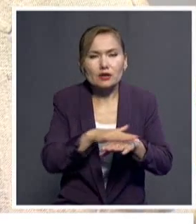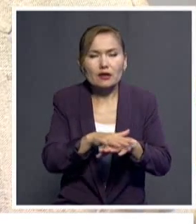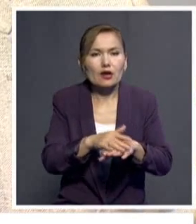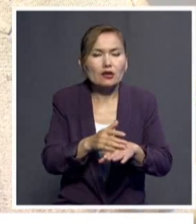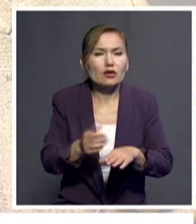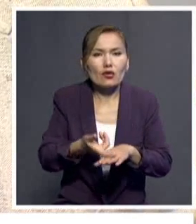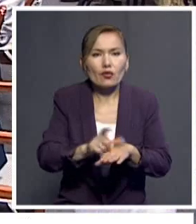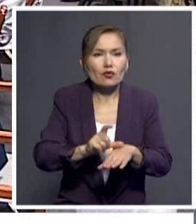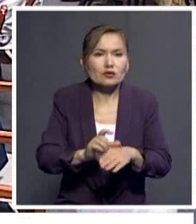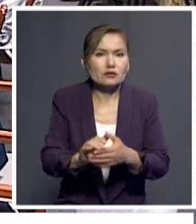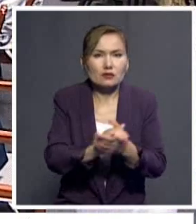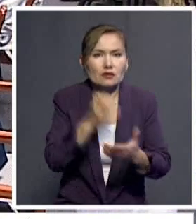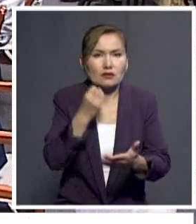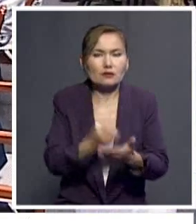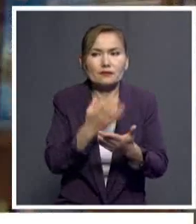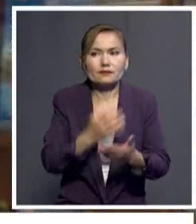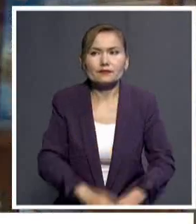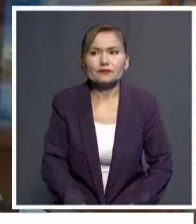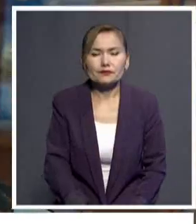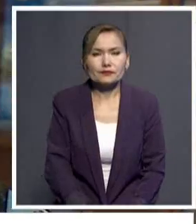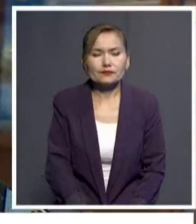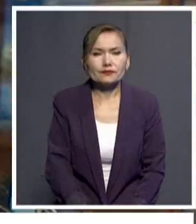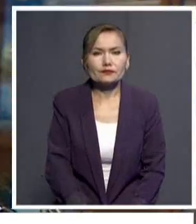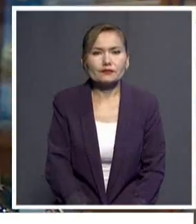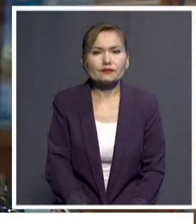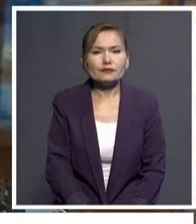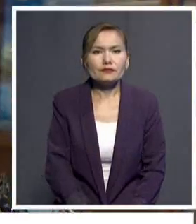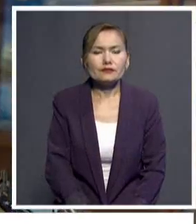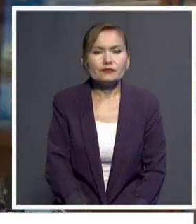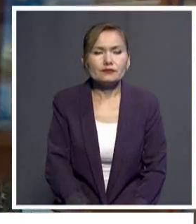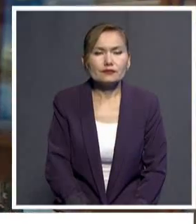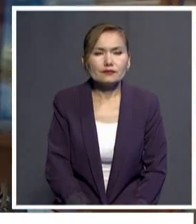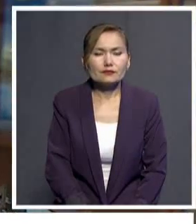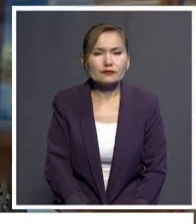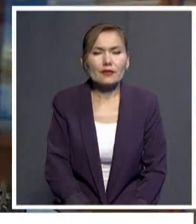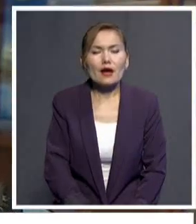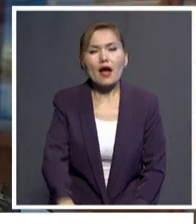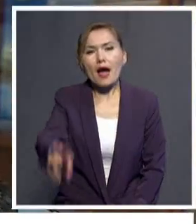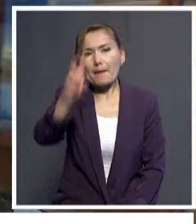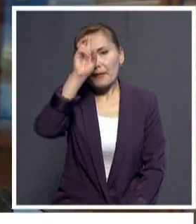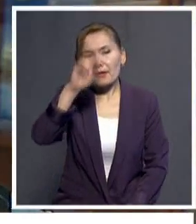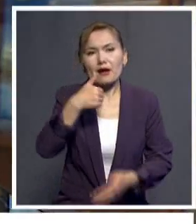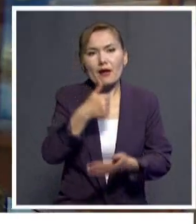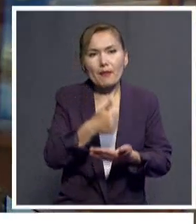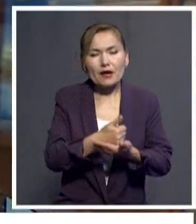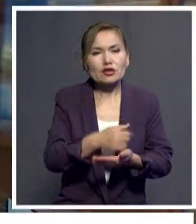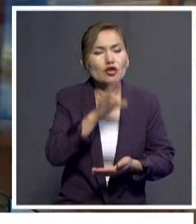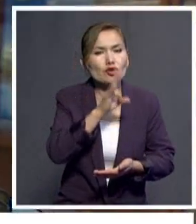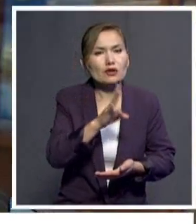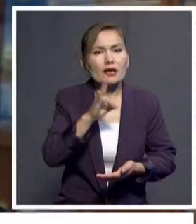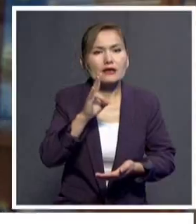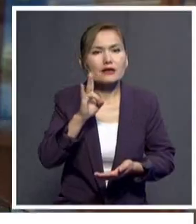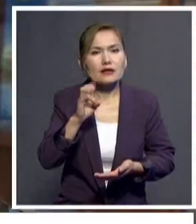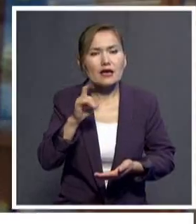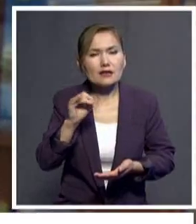моделін жоғары бағалап отыр. Глава государства в своих программных документах Мемлекет басшысы өзінің бағдарламалық құжаттарында